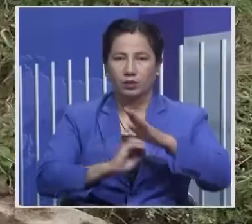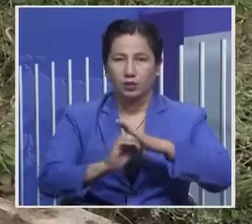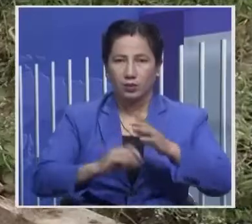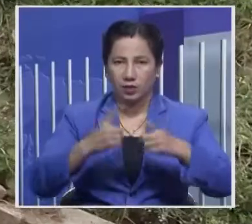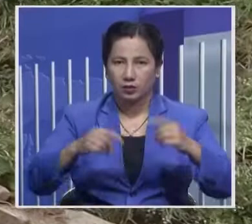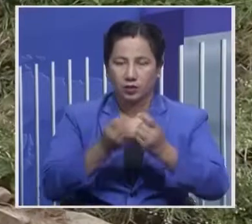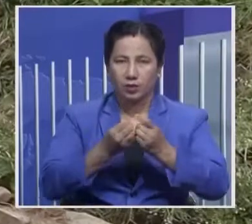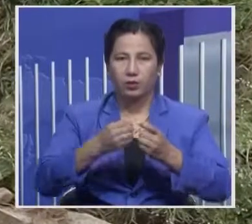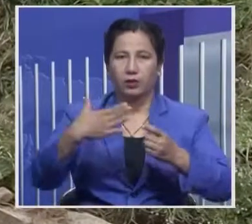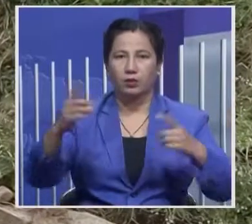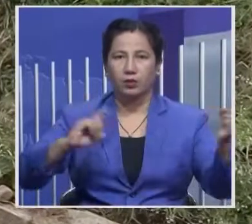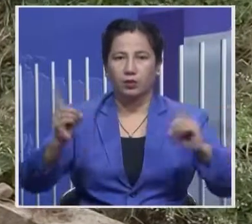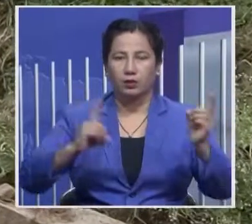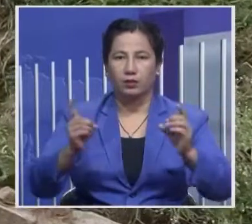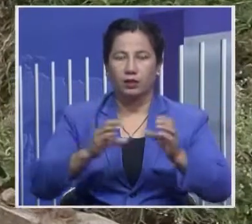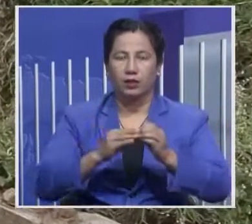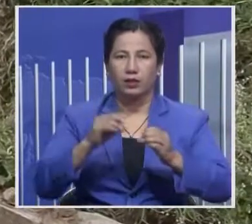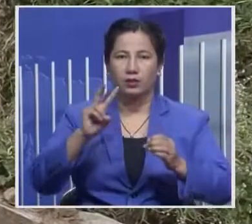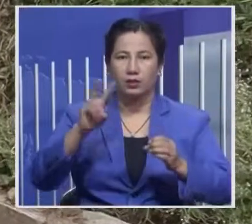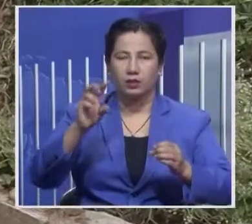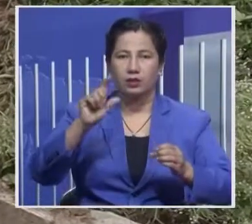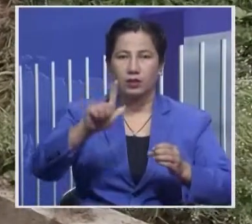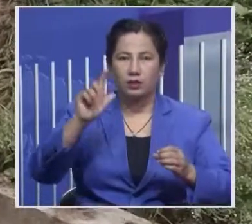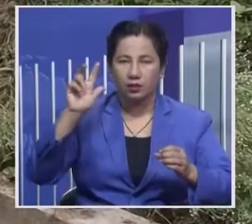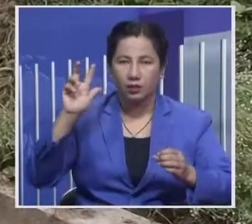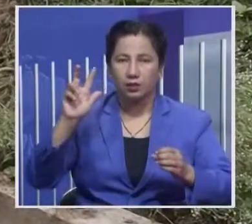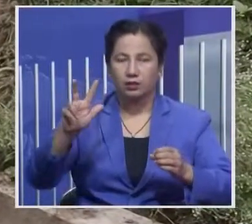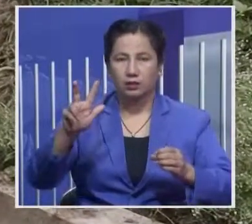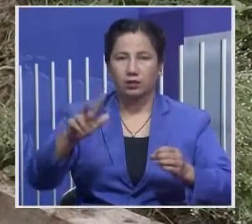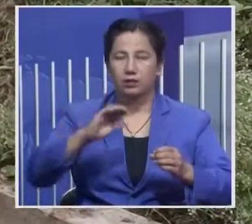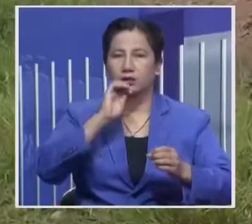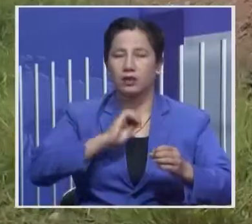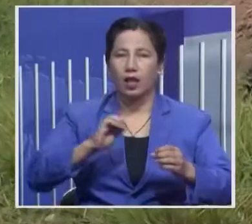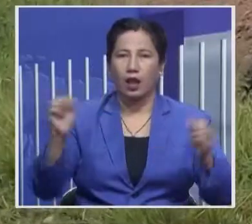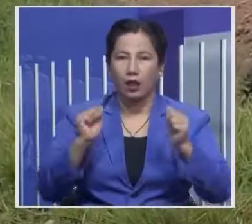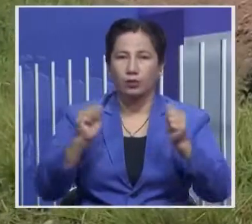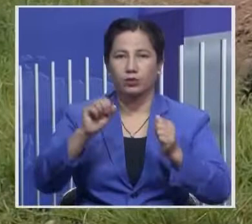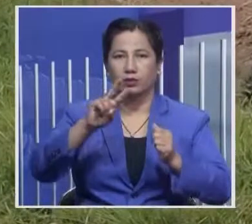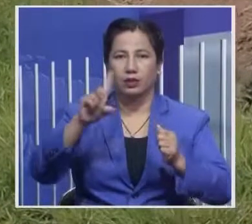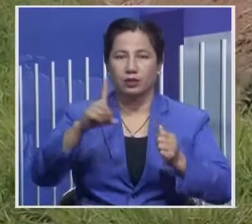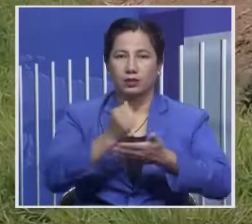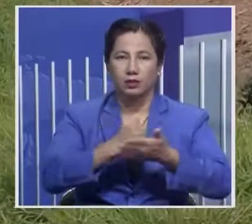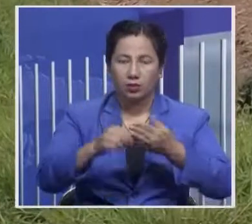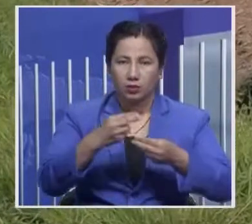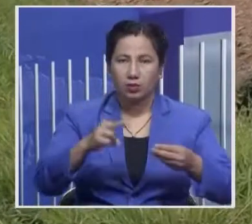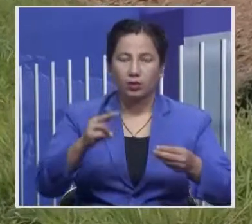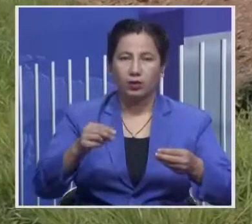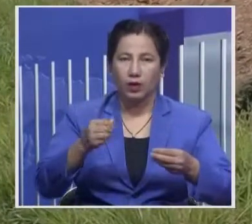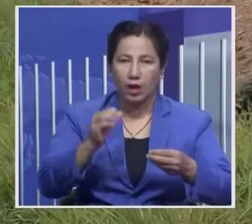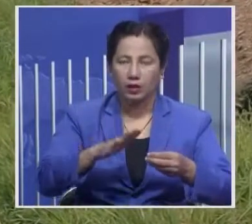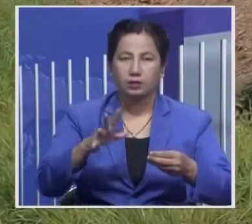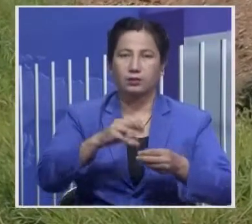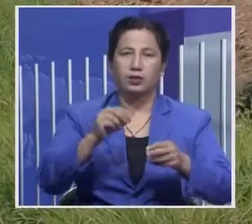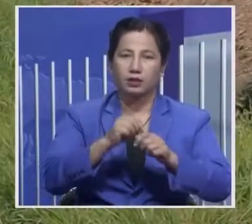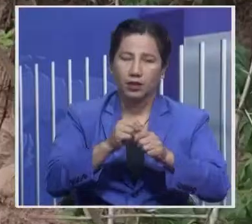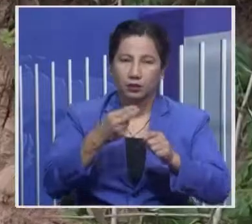र लमही नगरपालिकाको बीचमा 2078 साल पुस 21 गते सम्झौता भयो। नगरपालिकाका प्राविधिकले लागत इस्टिमेट तयार